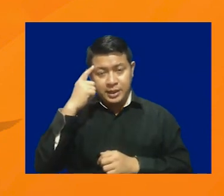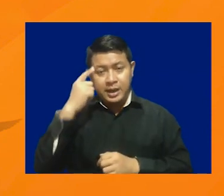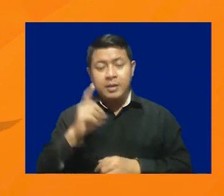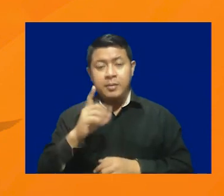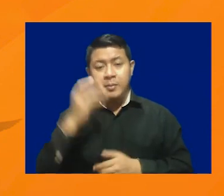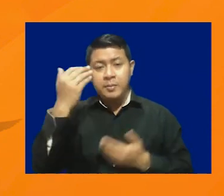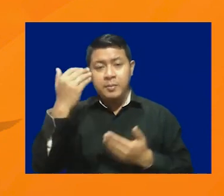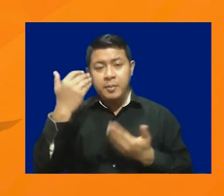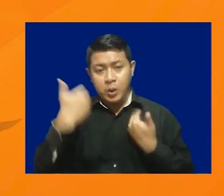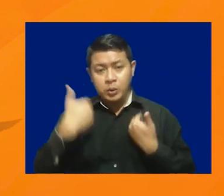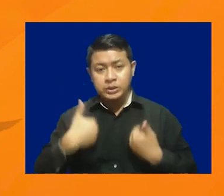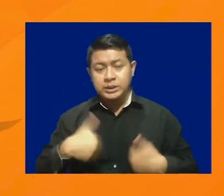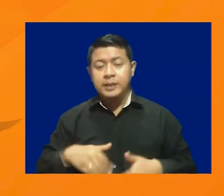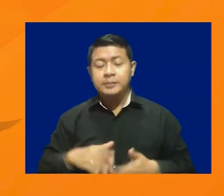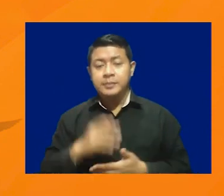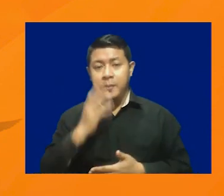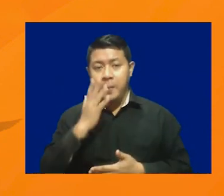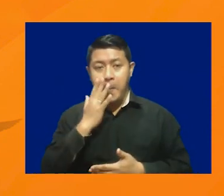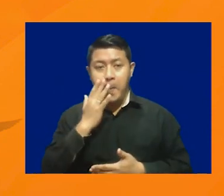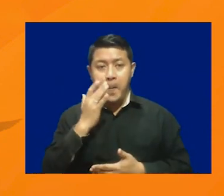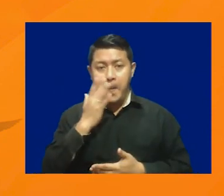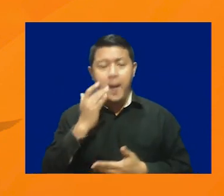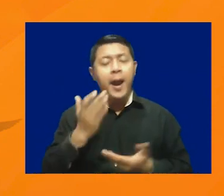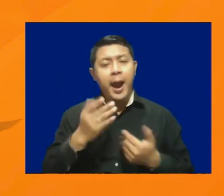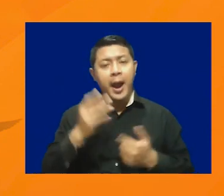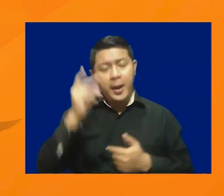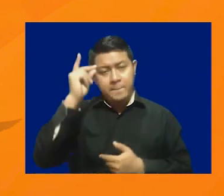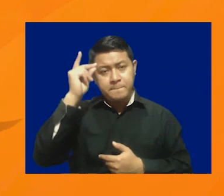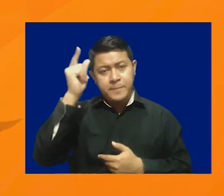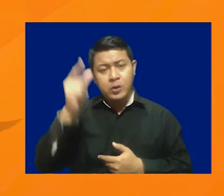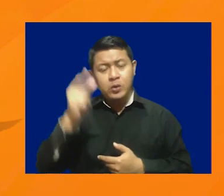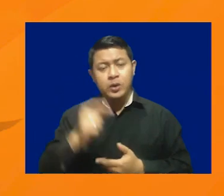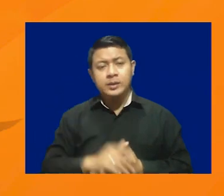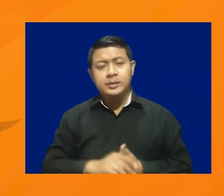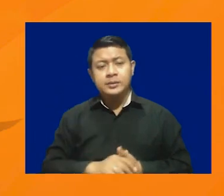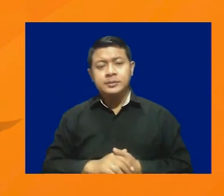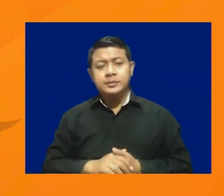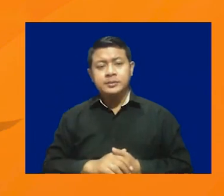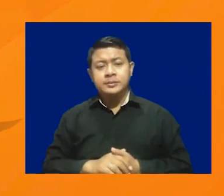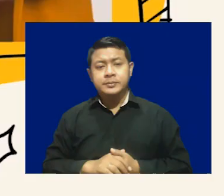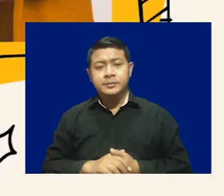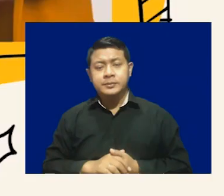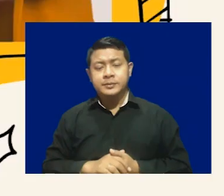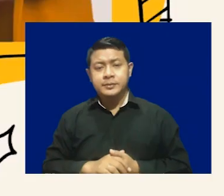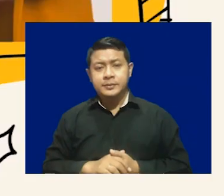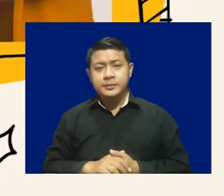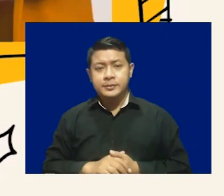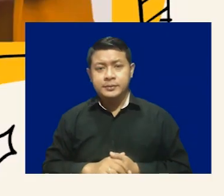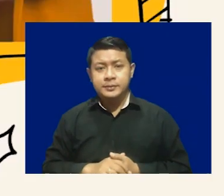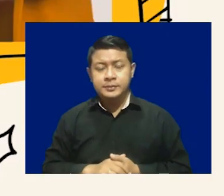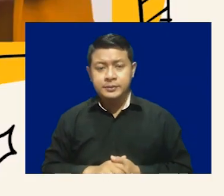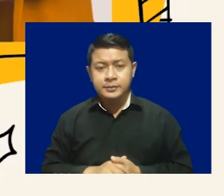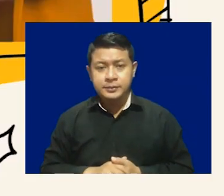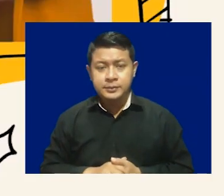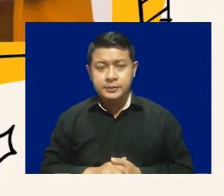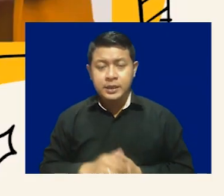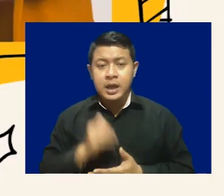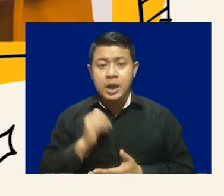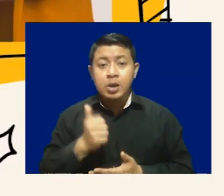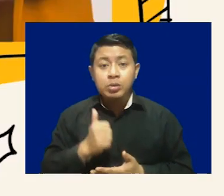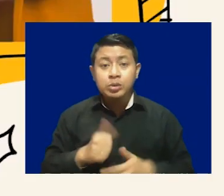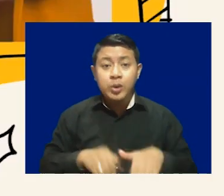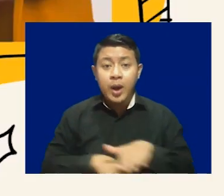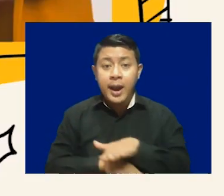dasar psikis manusia. Saya akan menghantar kita semua kepada permenungan bukan kebutuhan